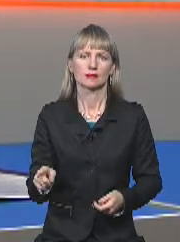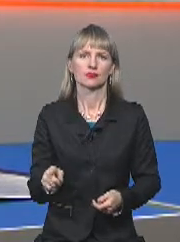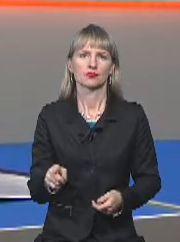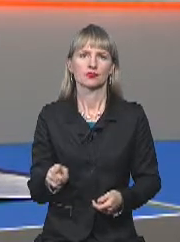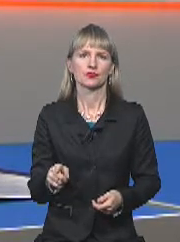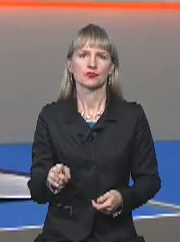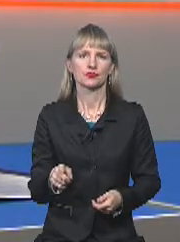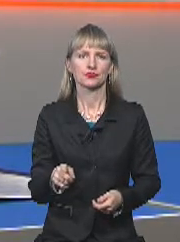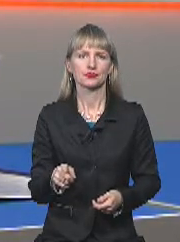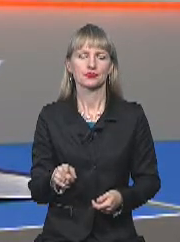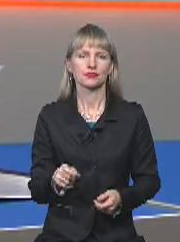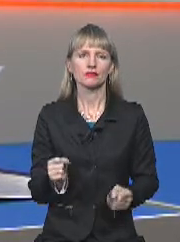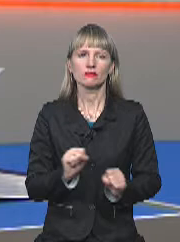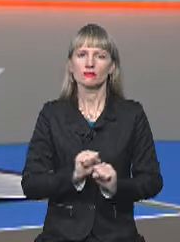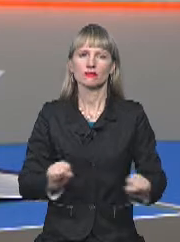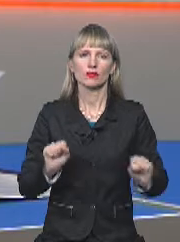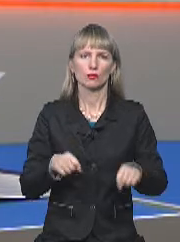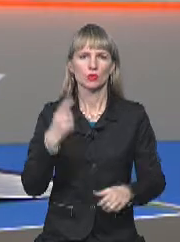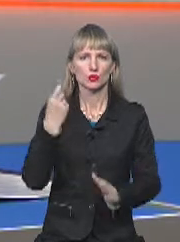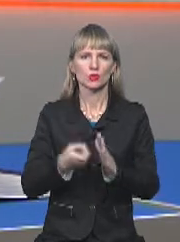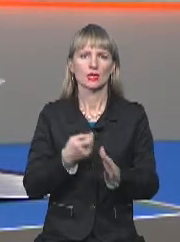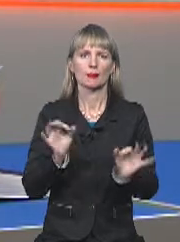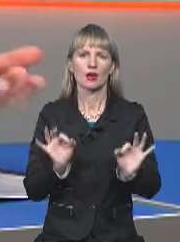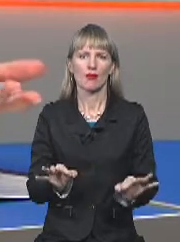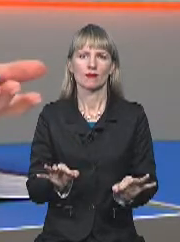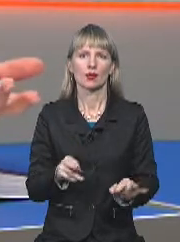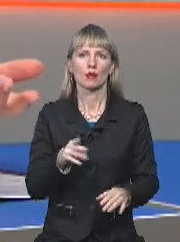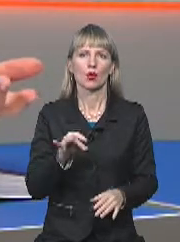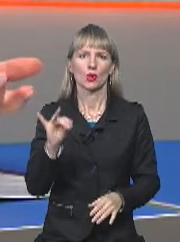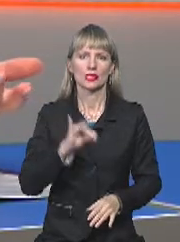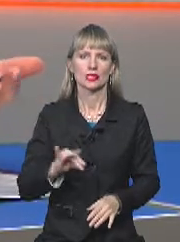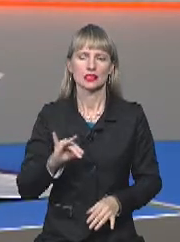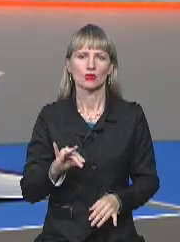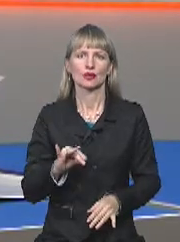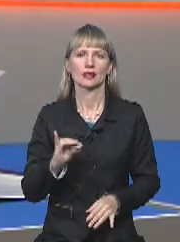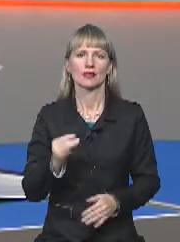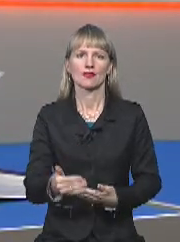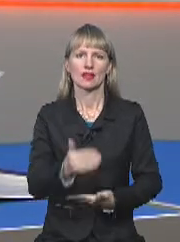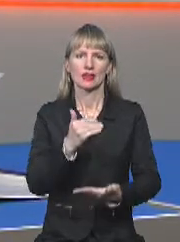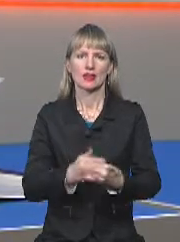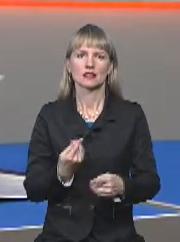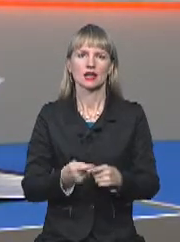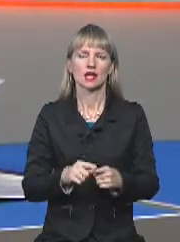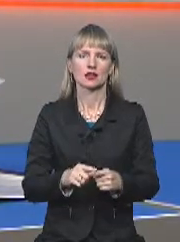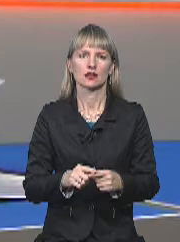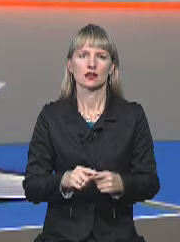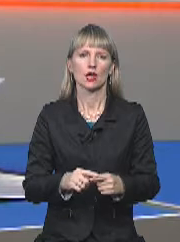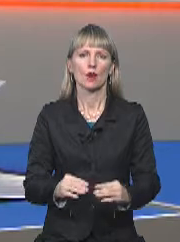в сталінський час неможливо було знати правду про історію. І внаслідок